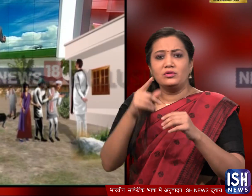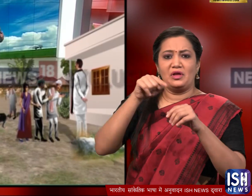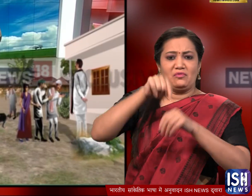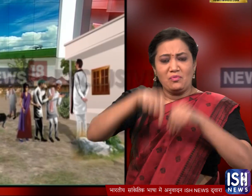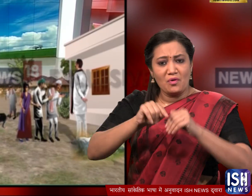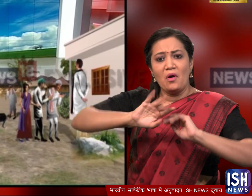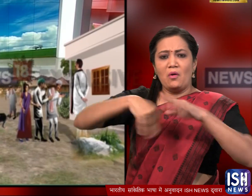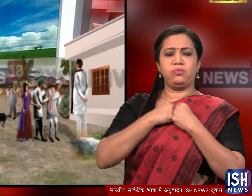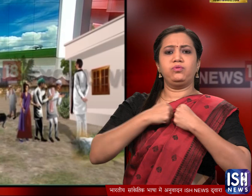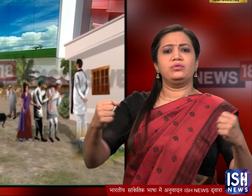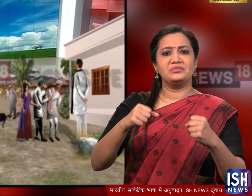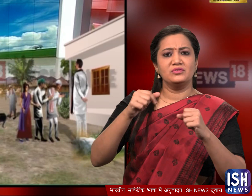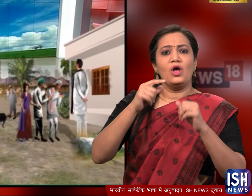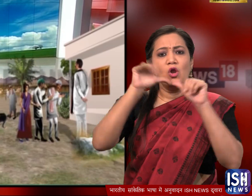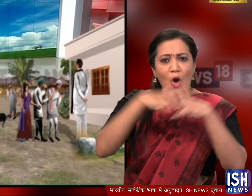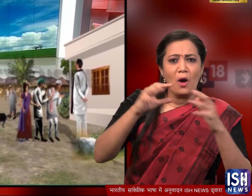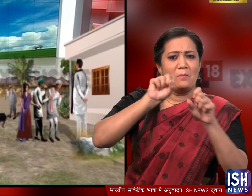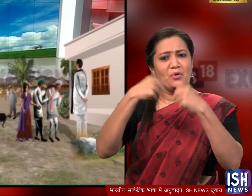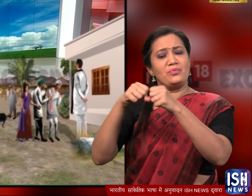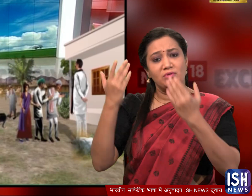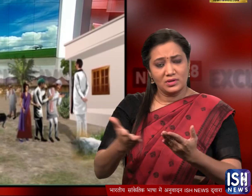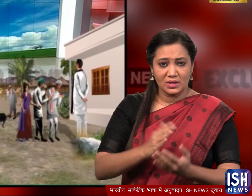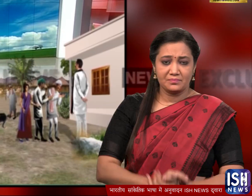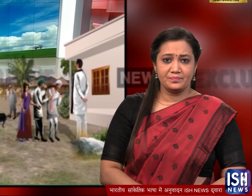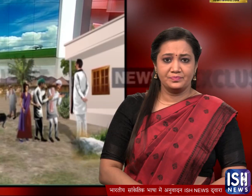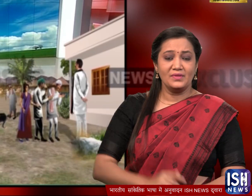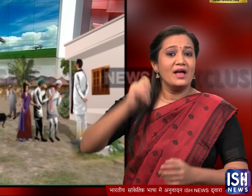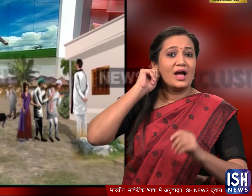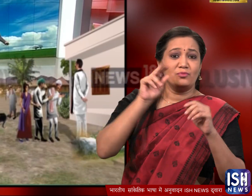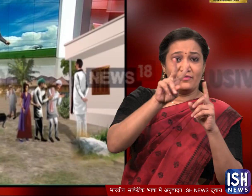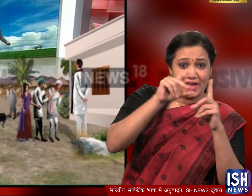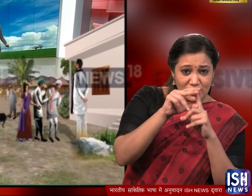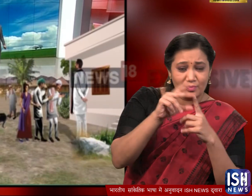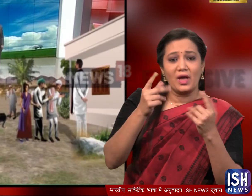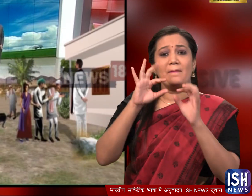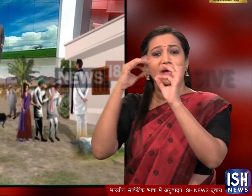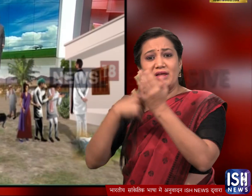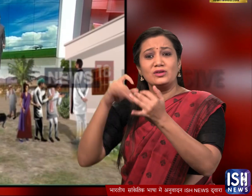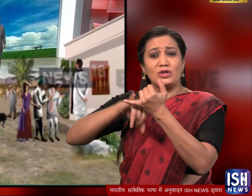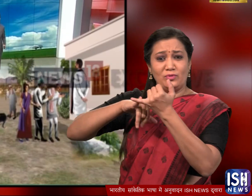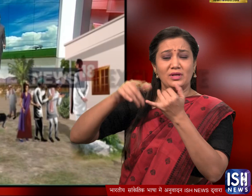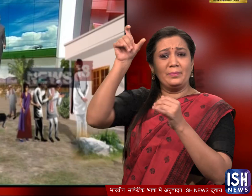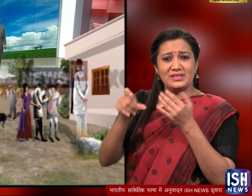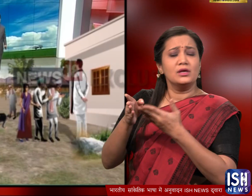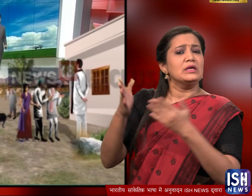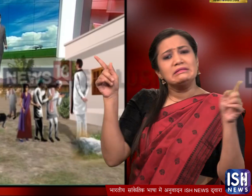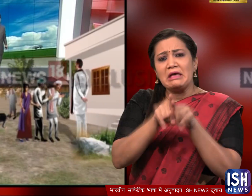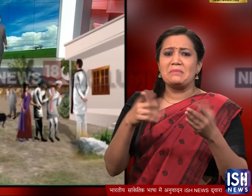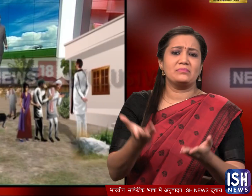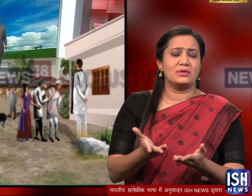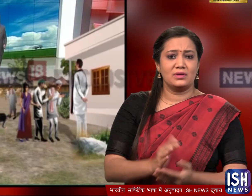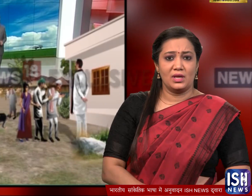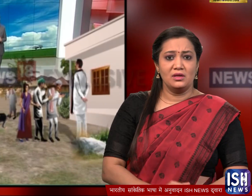हमारे वोट की ताकत से बाहुबली बनकर कानून से खिलवाड़ करते रहे। कानपुर के विकास दुबे से लेकर बिहार के शाहबुद्दीन तक की मिसाल हमारे